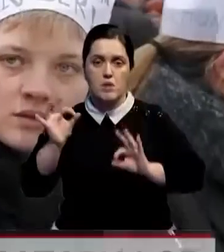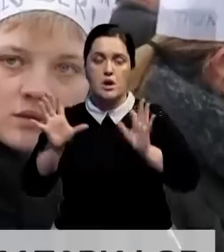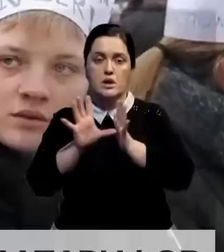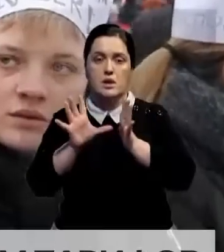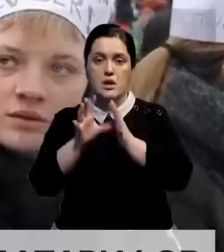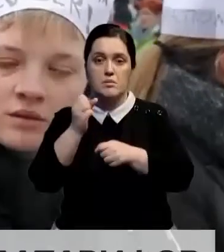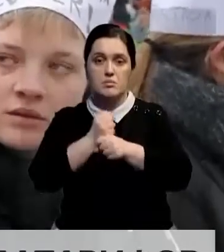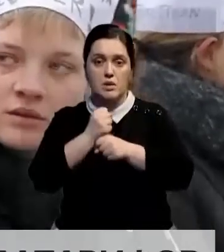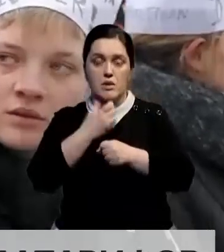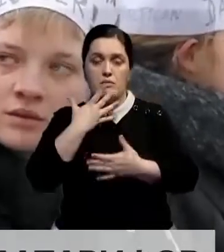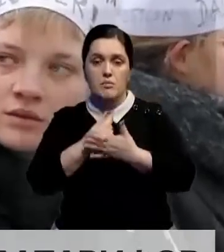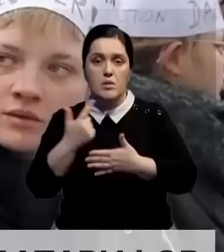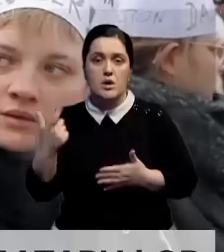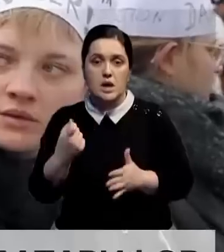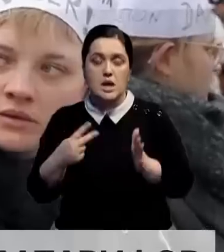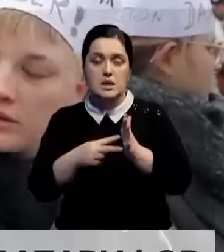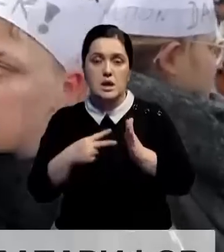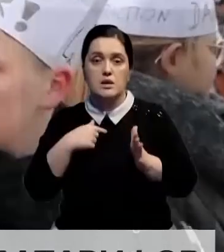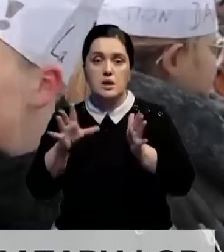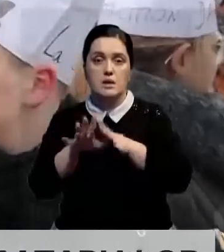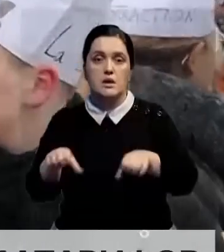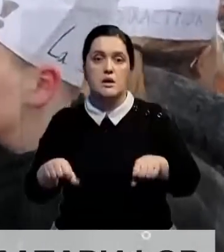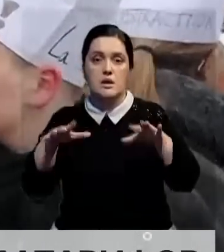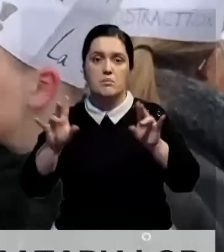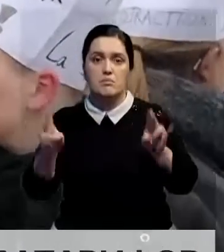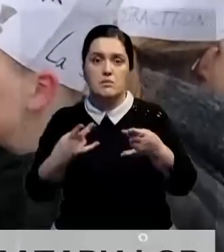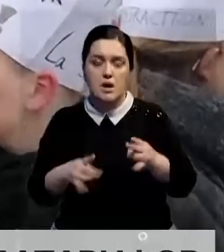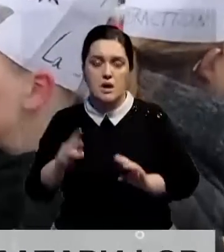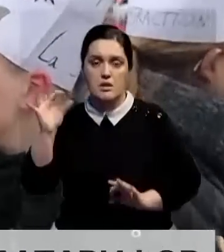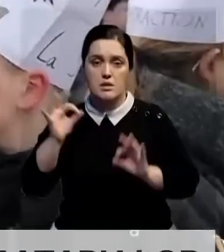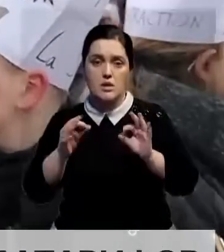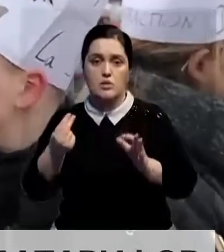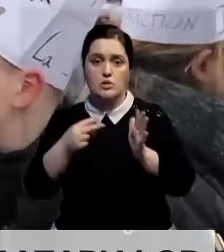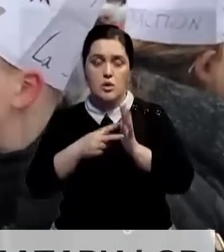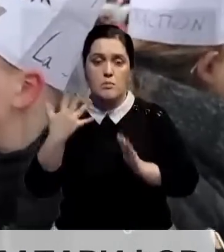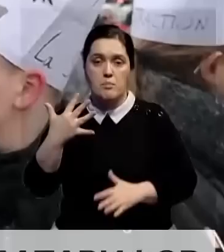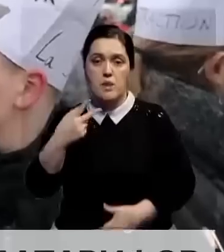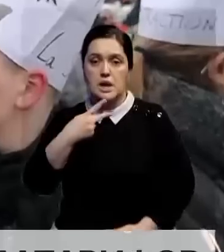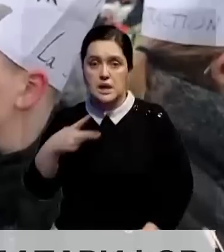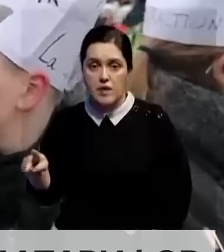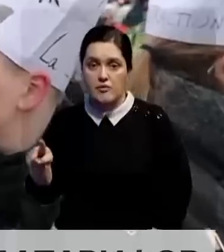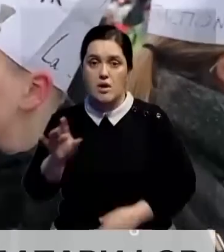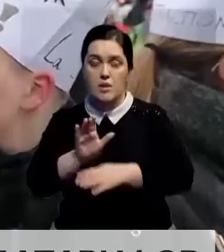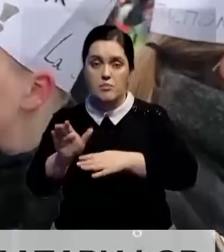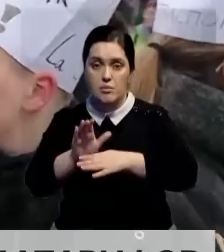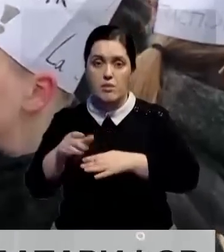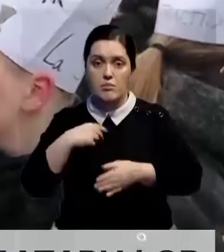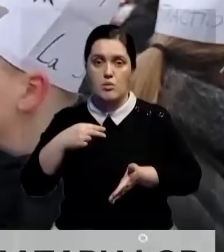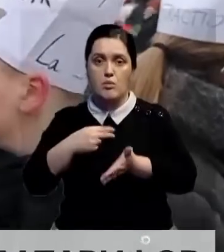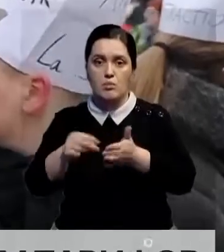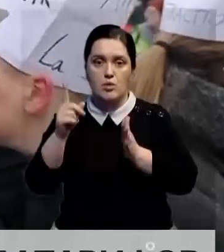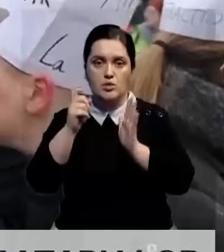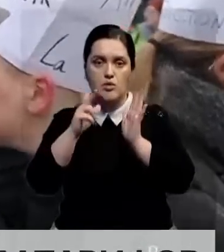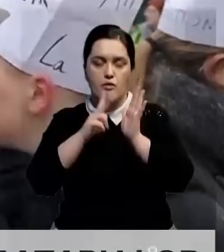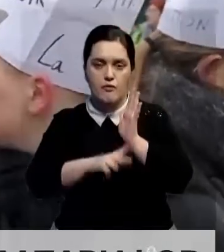производим во Франции по газовым тарифам. Наша электроэнергия не нуждается в индексации. Она стоит 50 евро в момент производства, и мы ее покупаем по